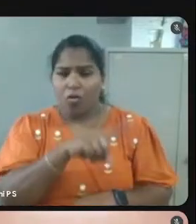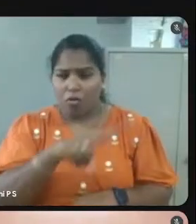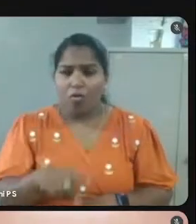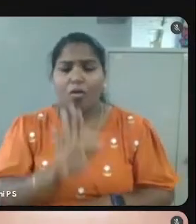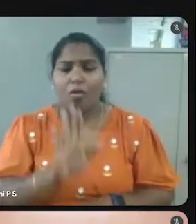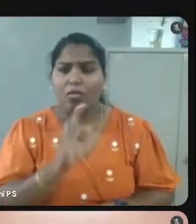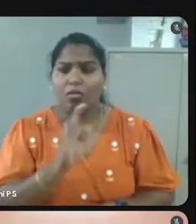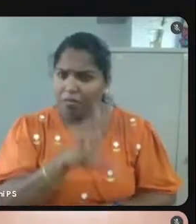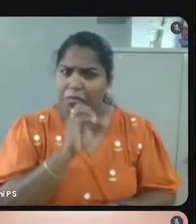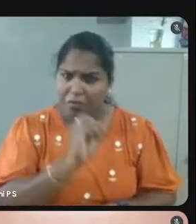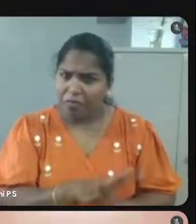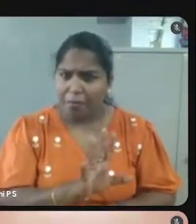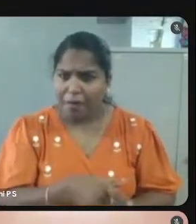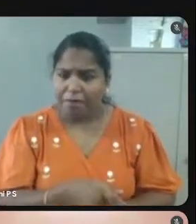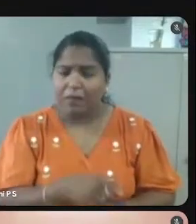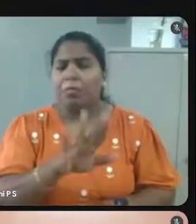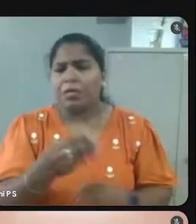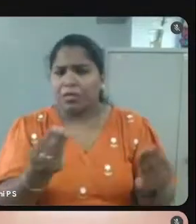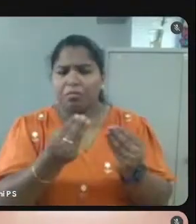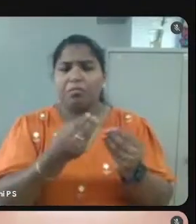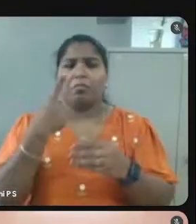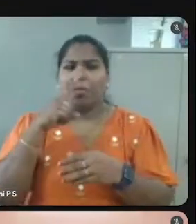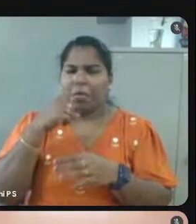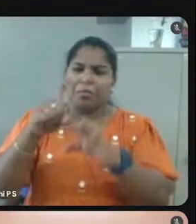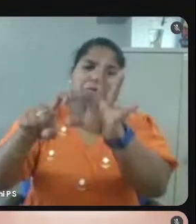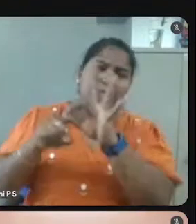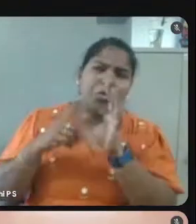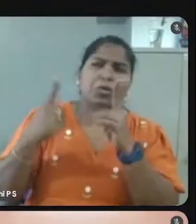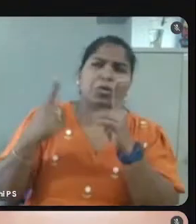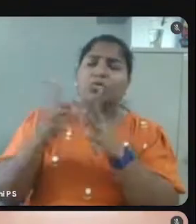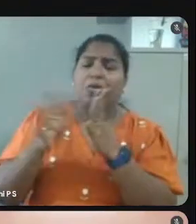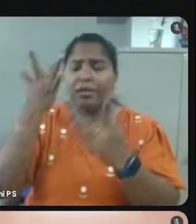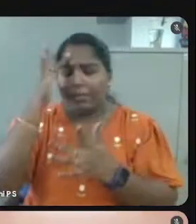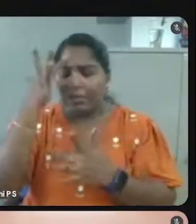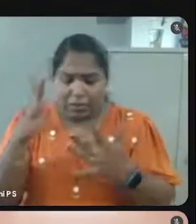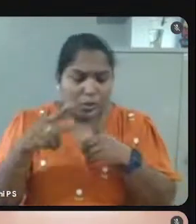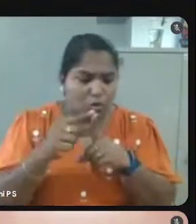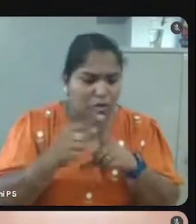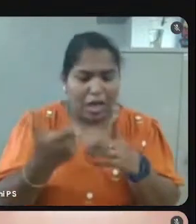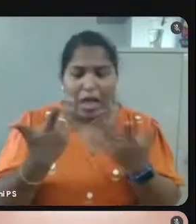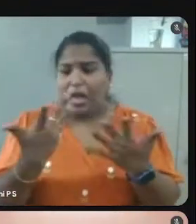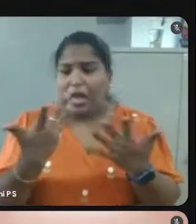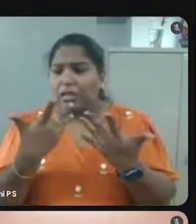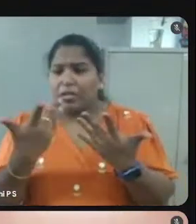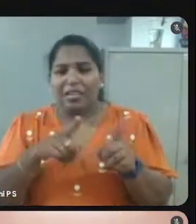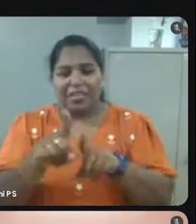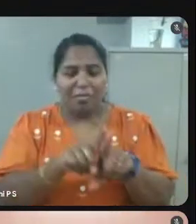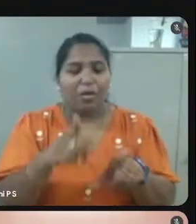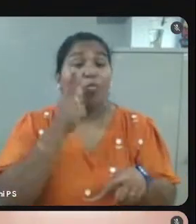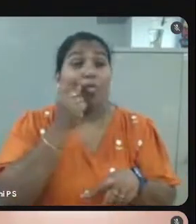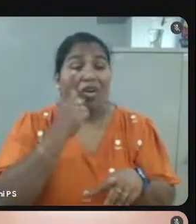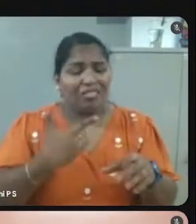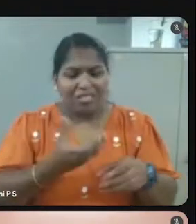തന്നെ കുറെ പേര് ചോദിക്കാറുണ്ട് നമ്മൾ എന്താ ചെയ്യേണ്ടത്. ചിലവർക്ക് ഭയങ്കര ടെൻഷൻ ആയിരിക്കും ഈ ഡിസ്ചാർജ് ഒക്കെ നമ്മുടെ അണ്ടർവെയറിലൊക്കെ